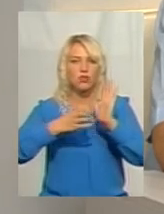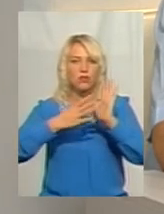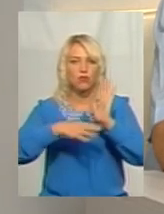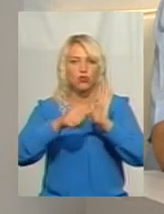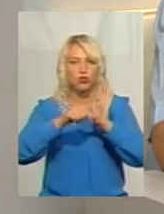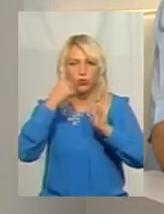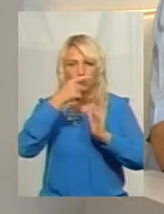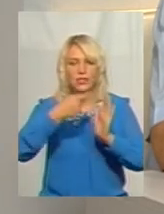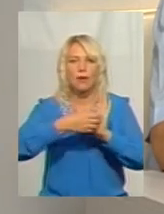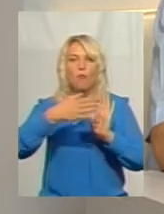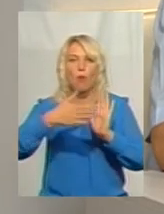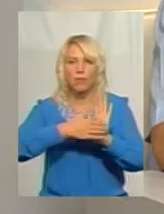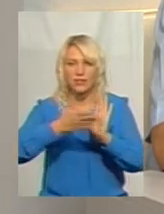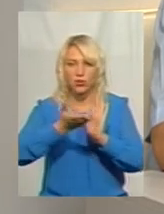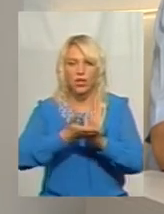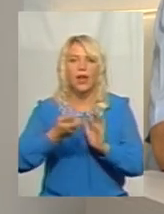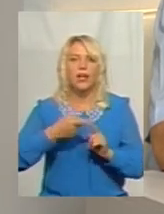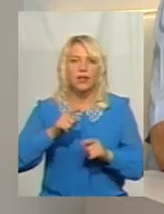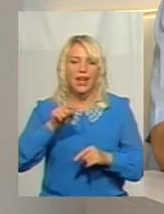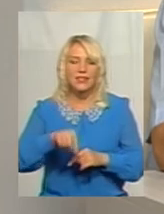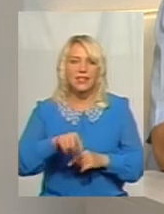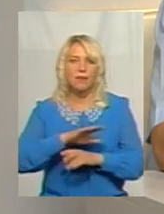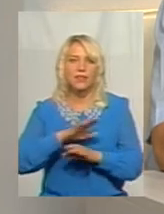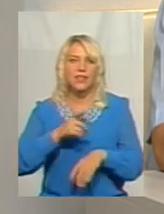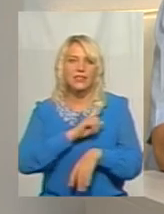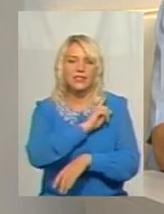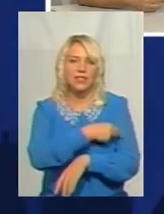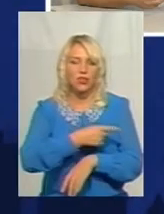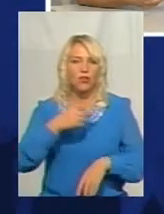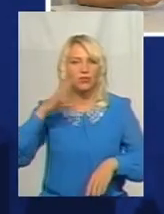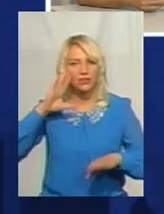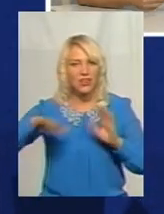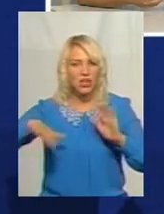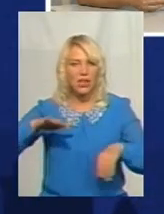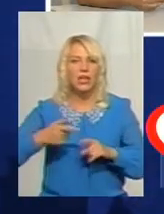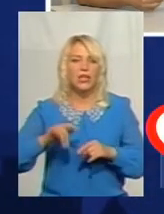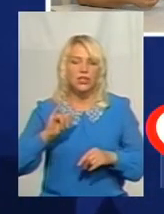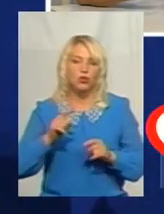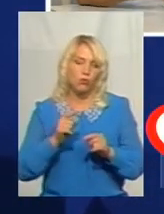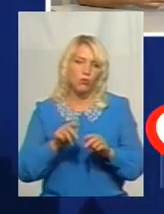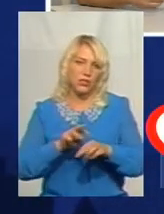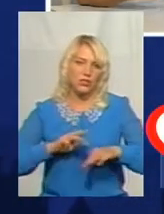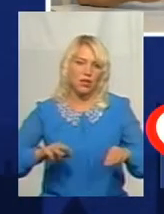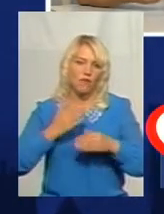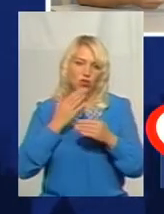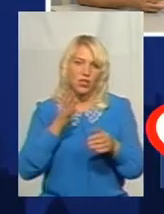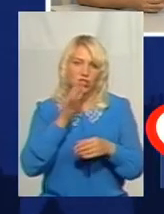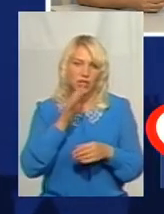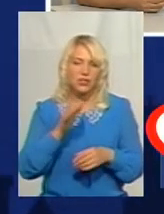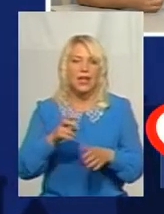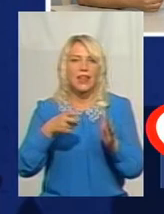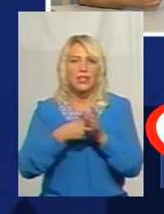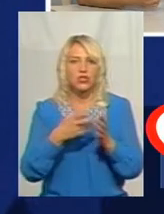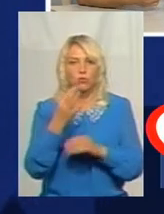це прописує. Просто на це не сильно зважали. Через те міністерство от останній час листом ще раз